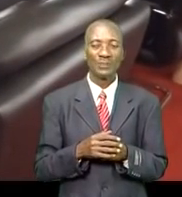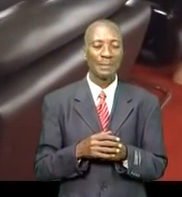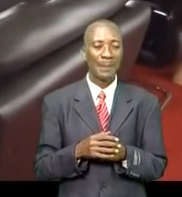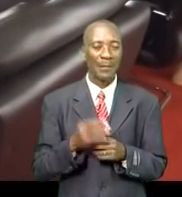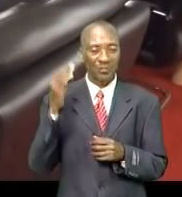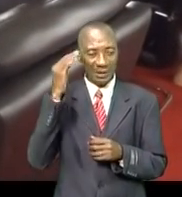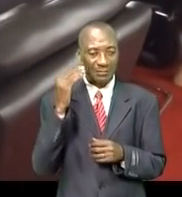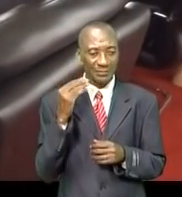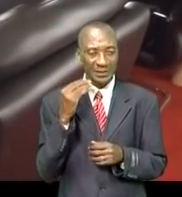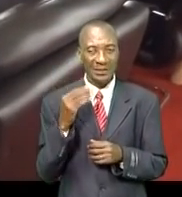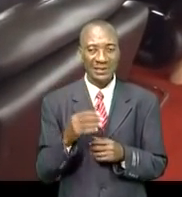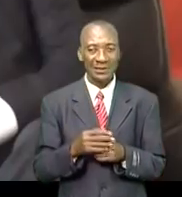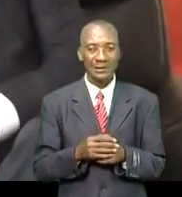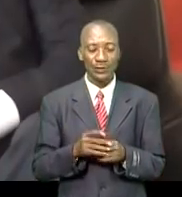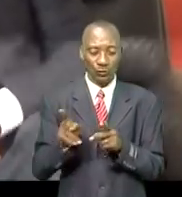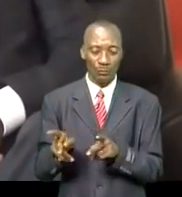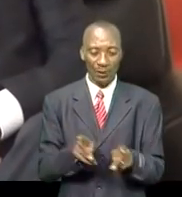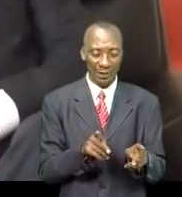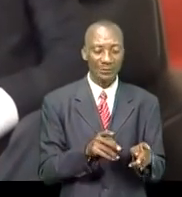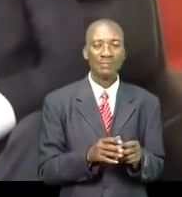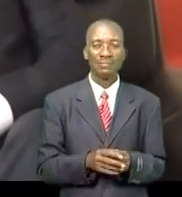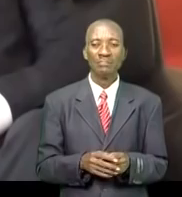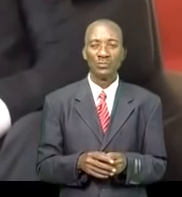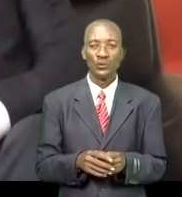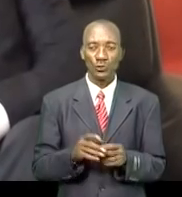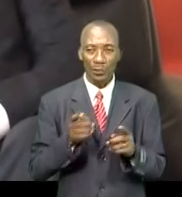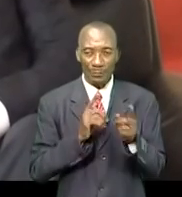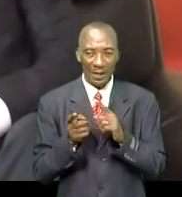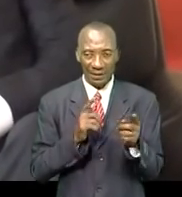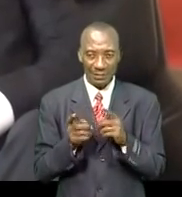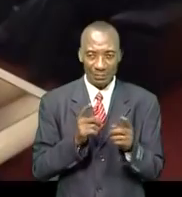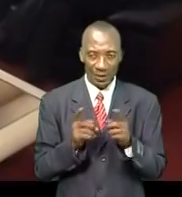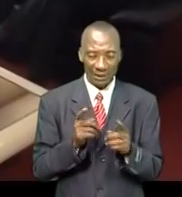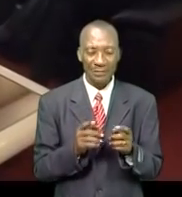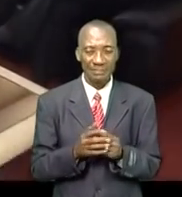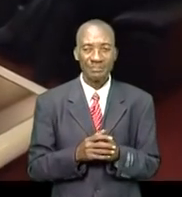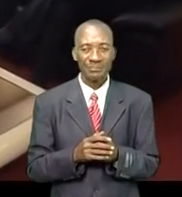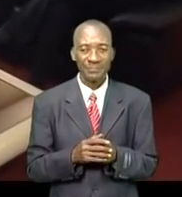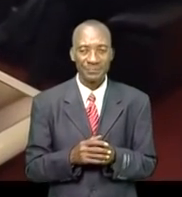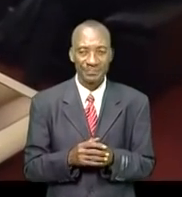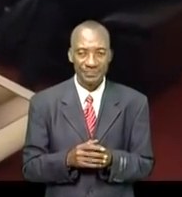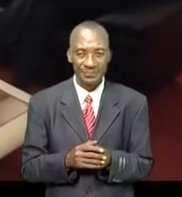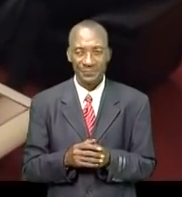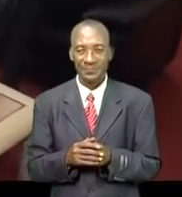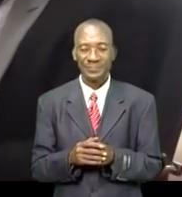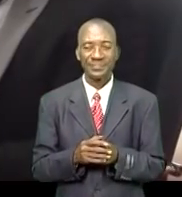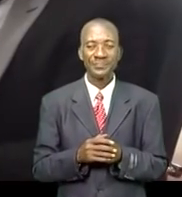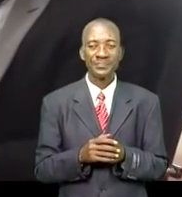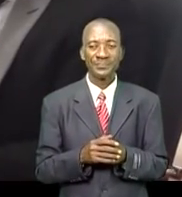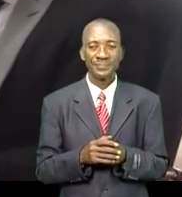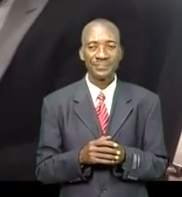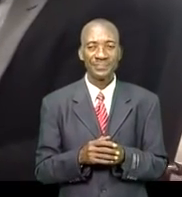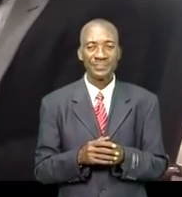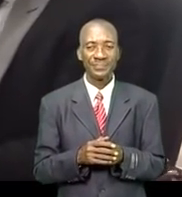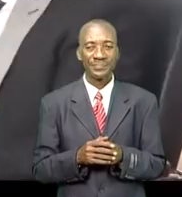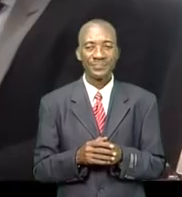ministre d'État, ministre du Plan, Christian Mwando Simba, à côté de son vice-ministre Crispin Mbadou. Si le